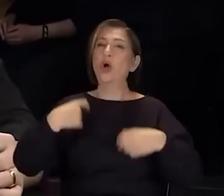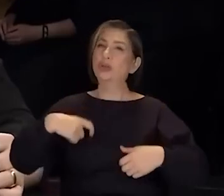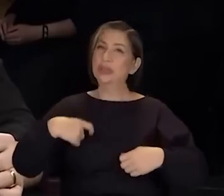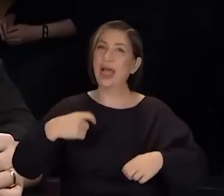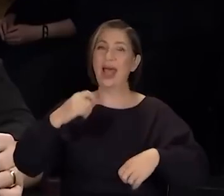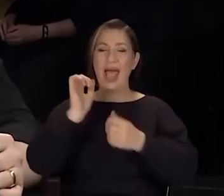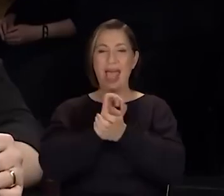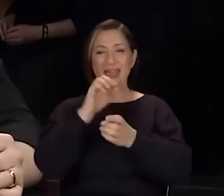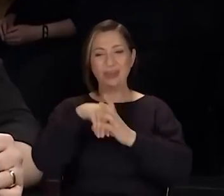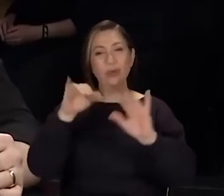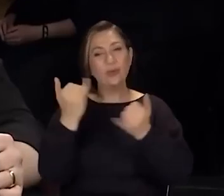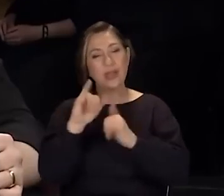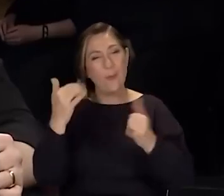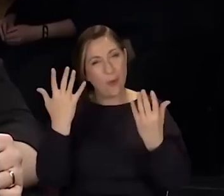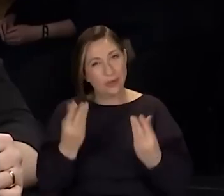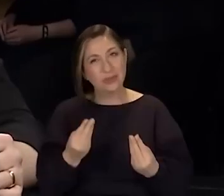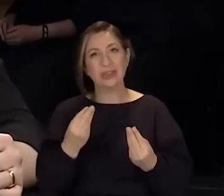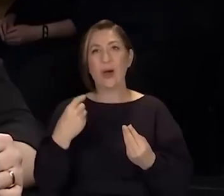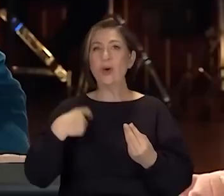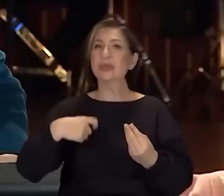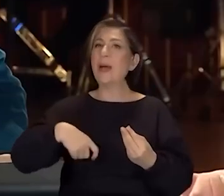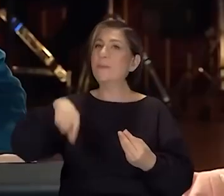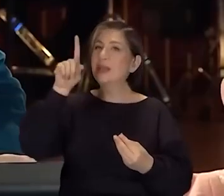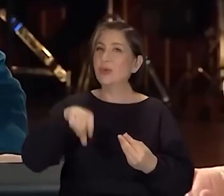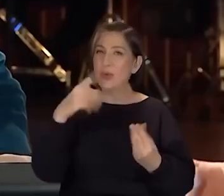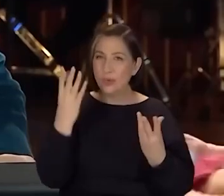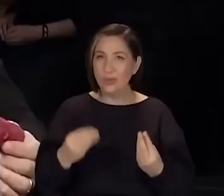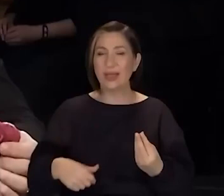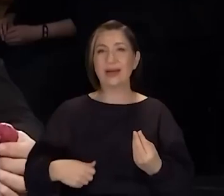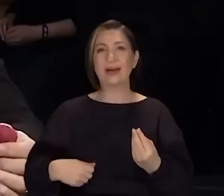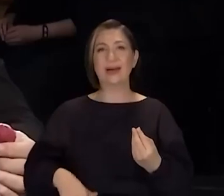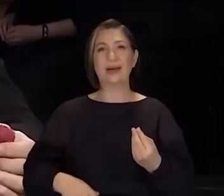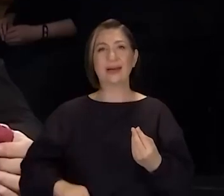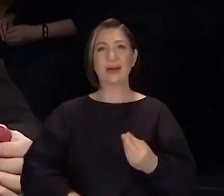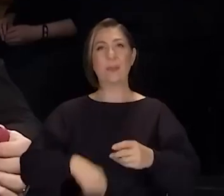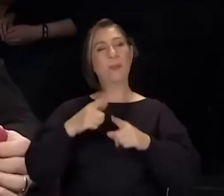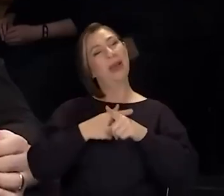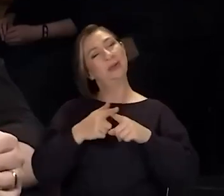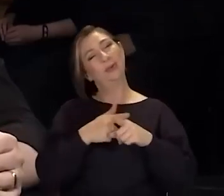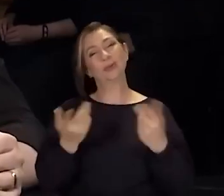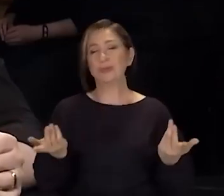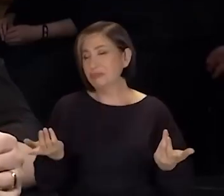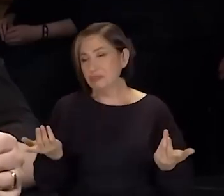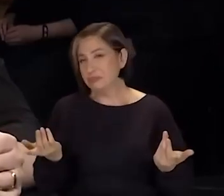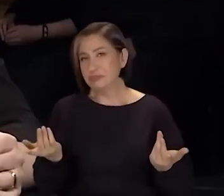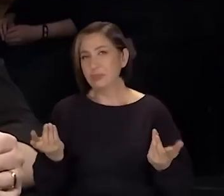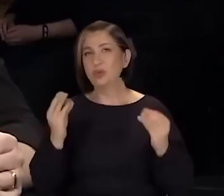hani aile içinde kutlamamız olduğunda, özel bir gün olduğunda onu paylaşıyoruz. Yani çok fazla